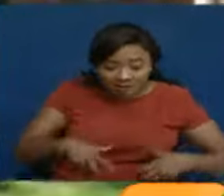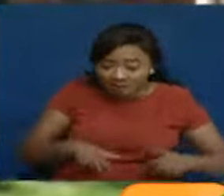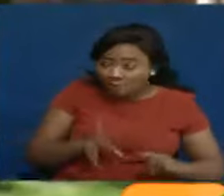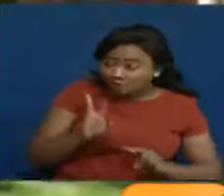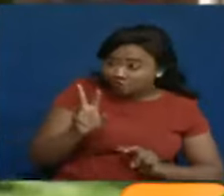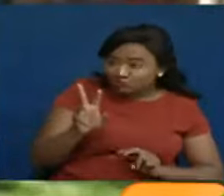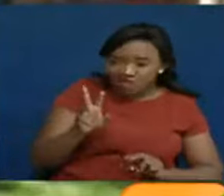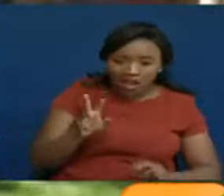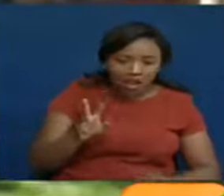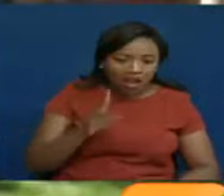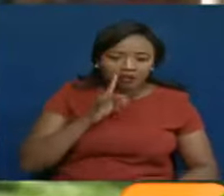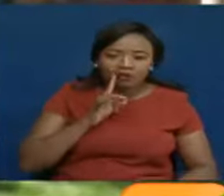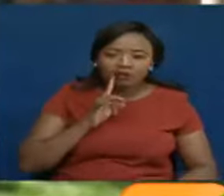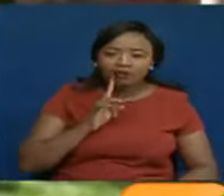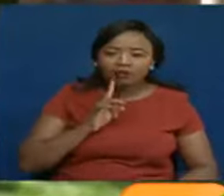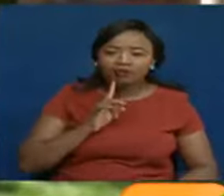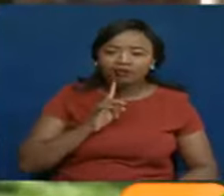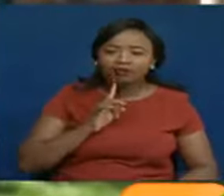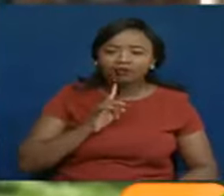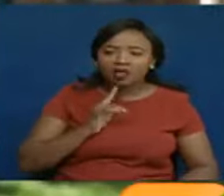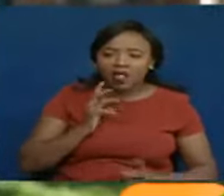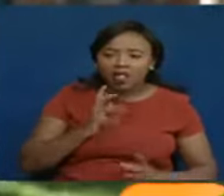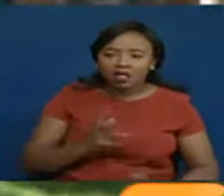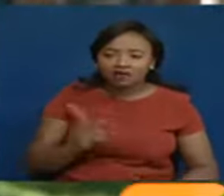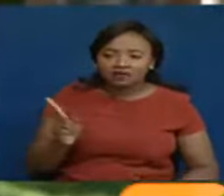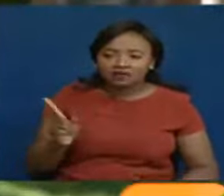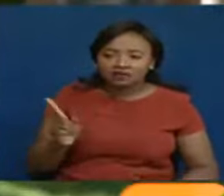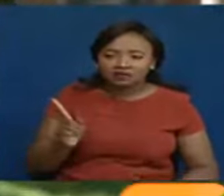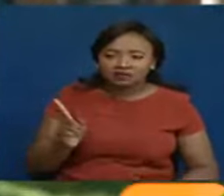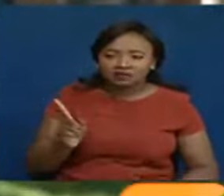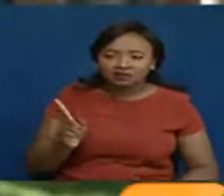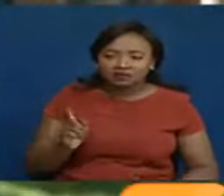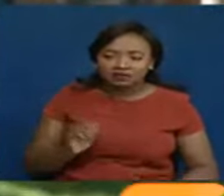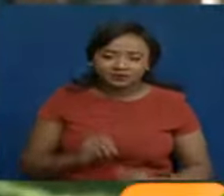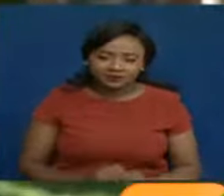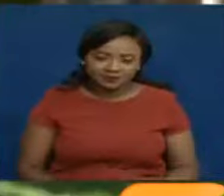ambao wanawakosesha usingizi wakazi wa kijiji hiki cha Kingly.